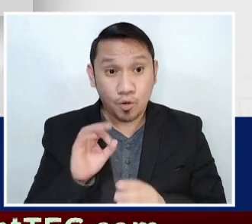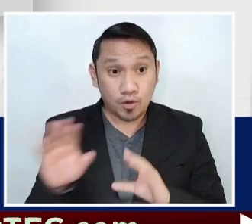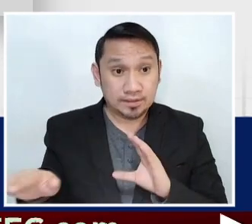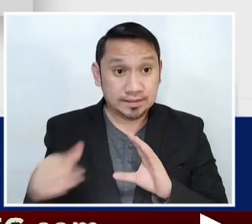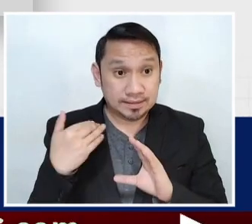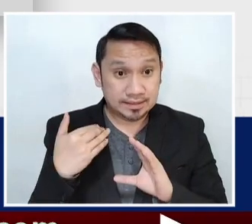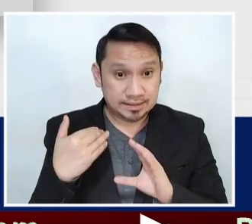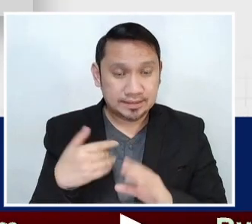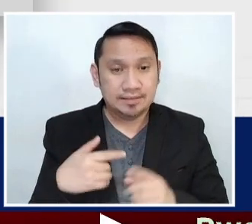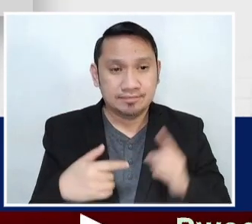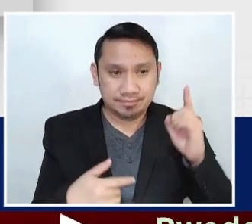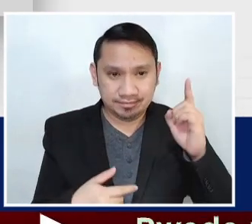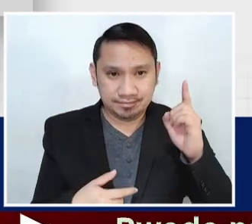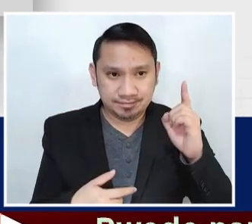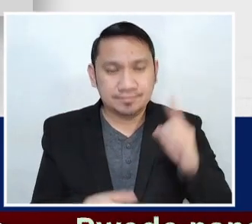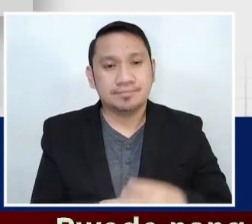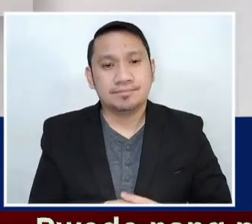at